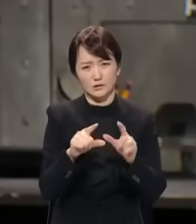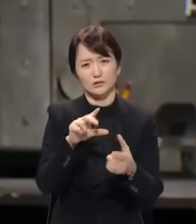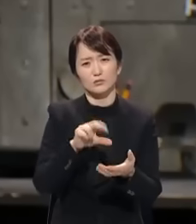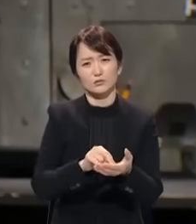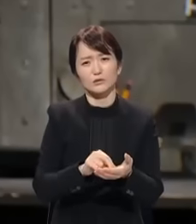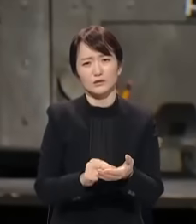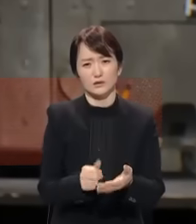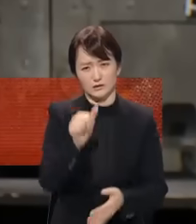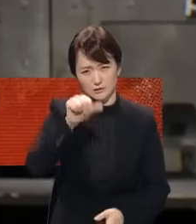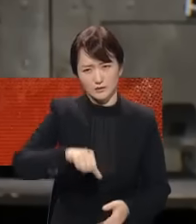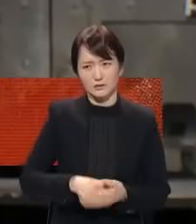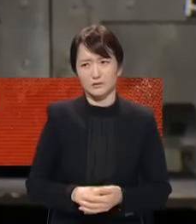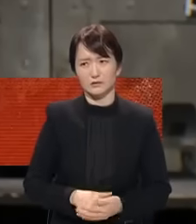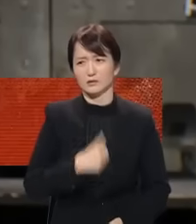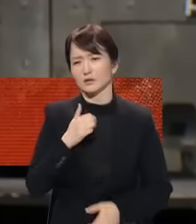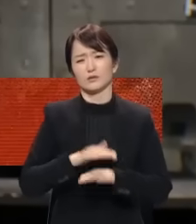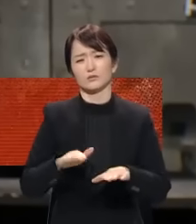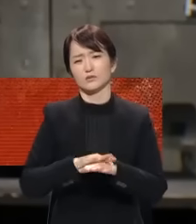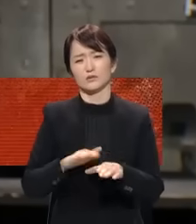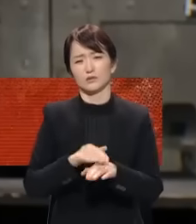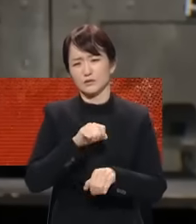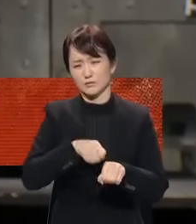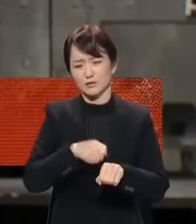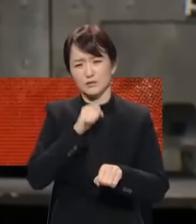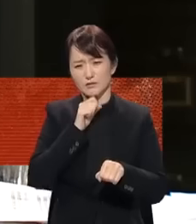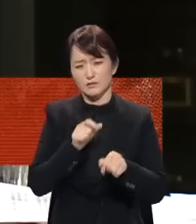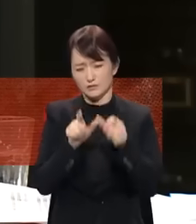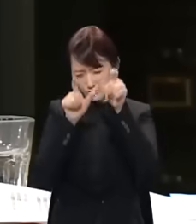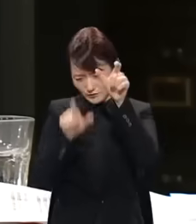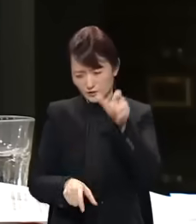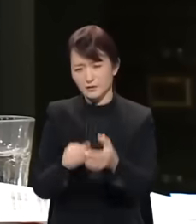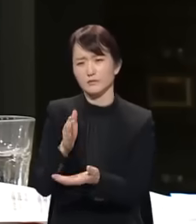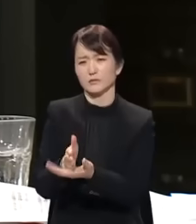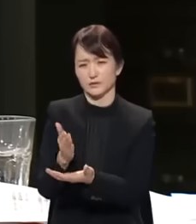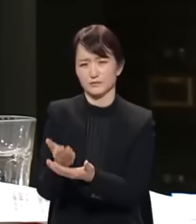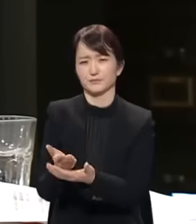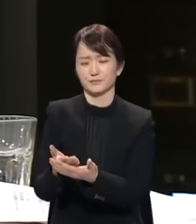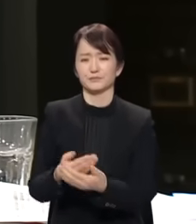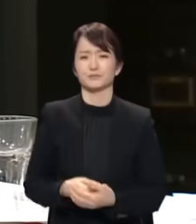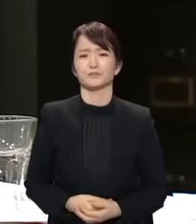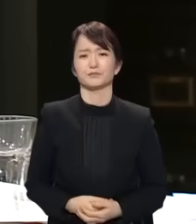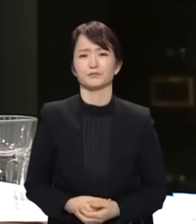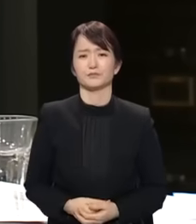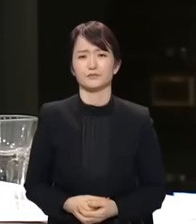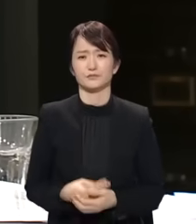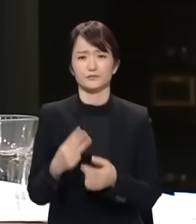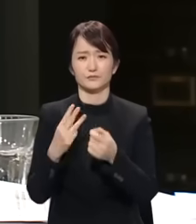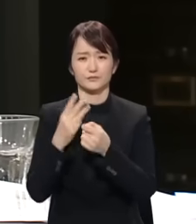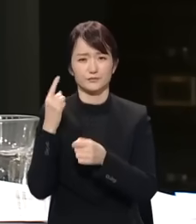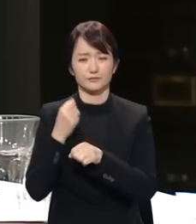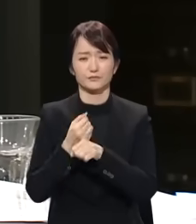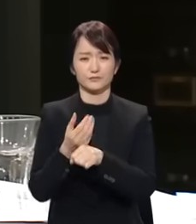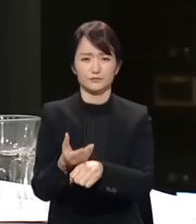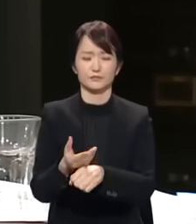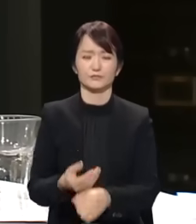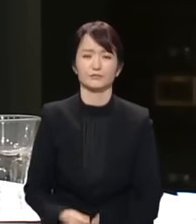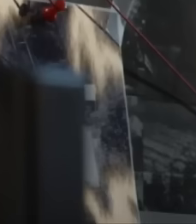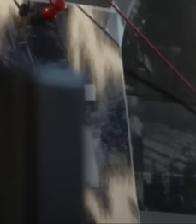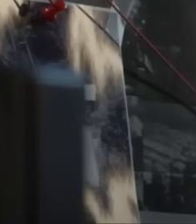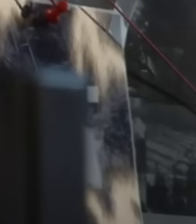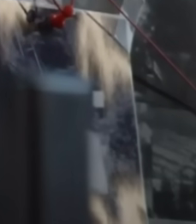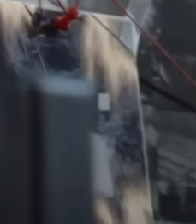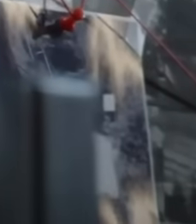화풀이 상대로 사이버를 삼지는 않으셨으면 좋겠습니다. 알겠습니다. 자, 두 번째 사건 정리하고요. 다음 사건 이어갑니다.